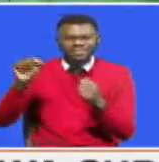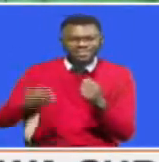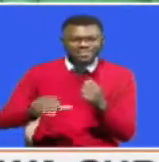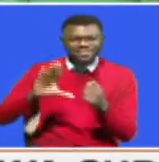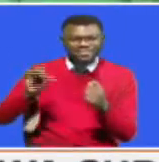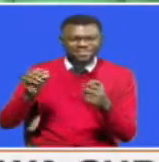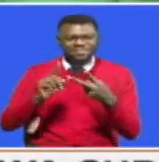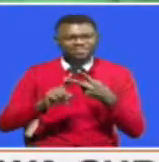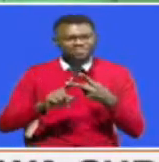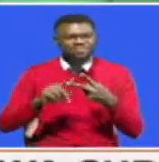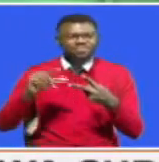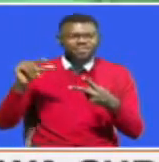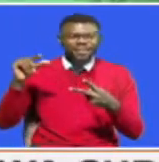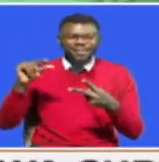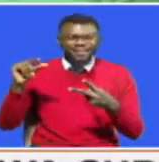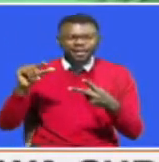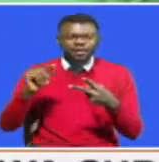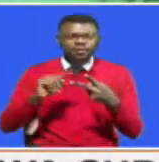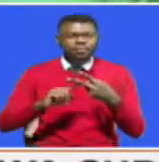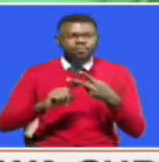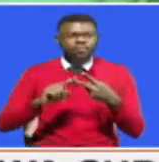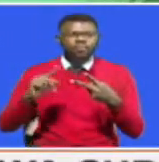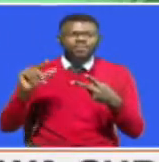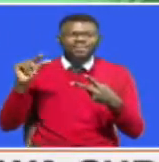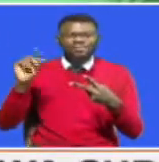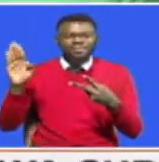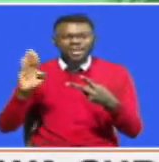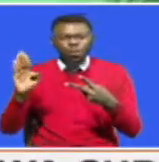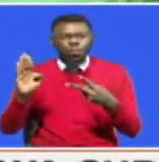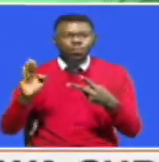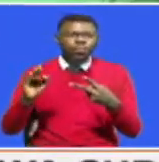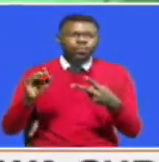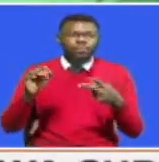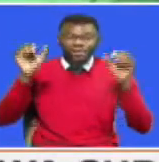Kusini, Guinea-Bissau, Ethiopia na mengineyo.